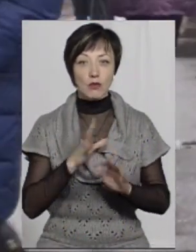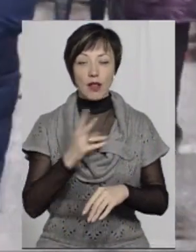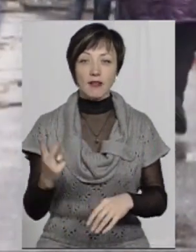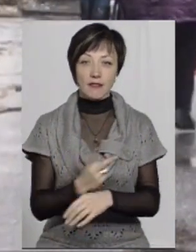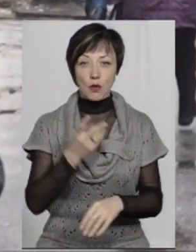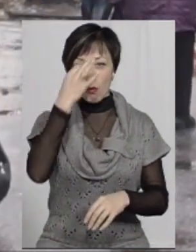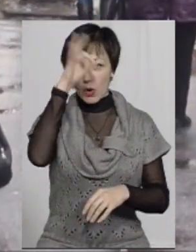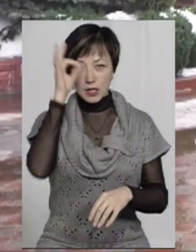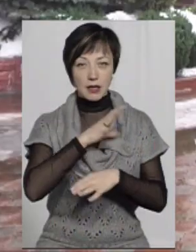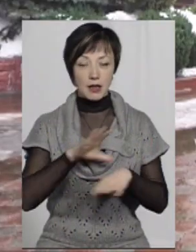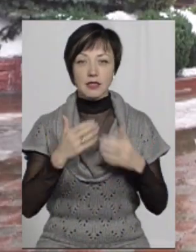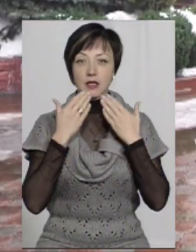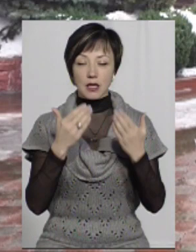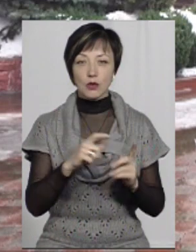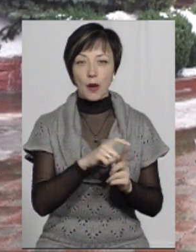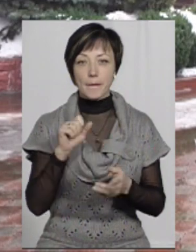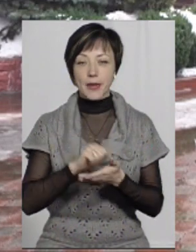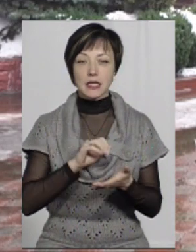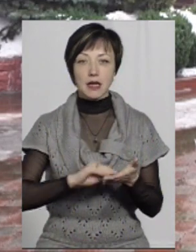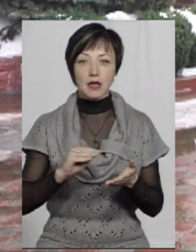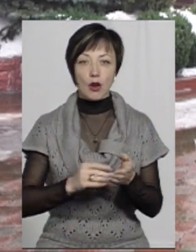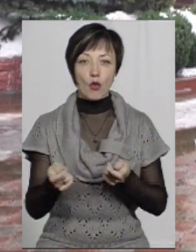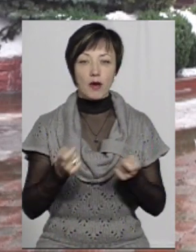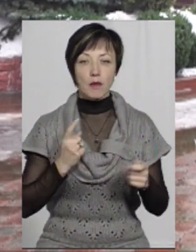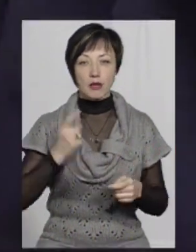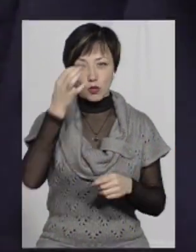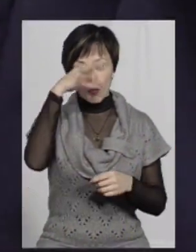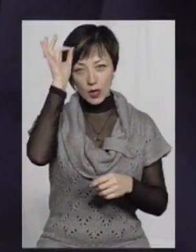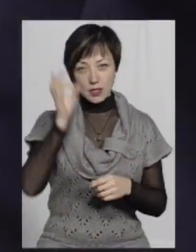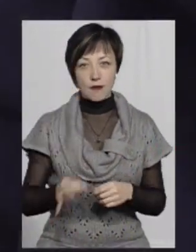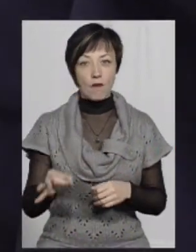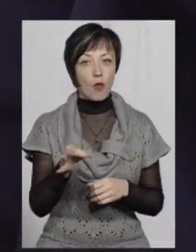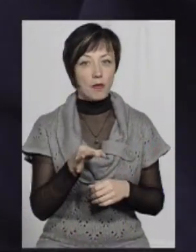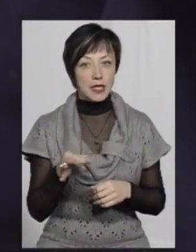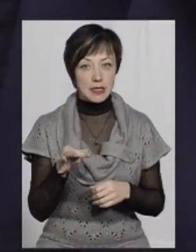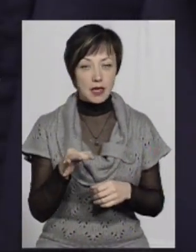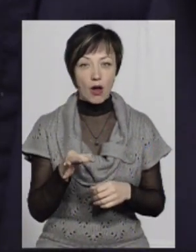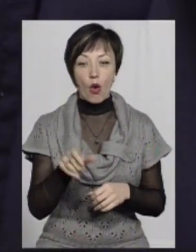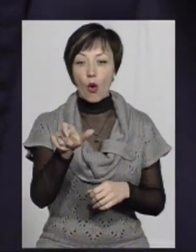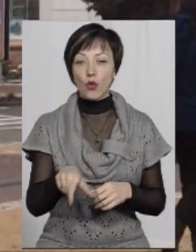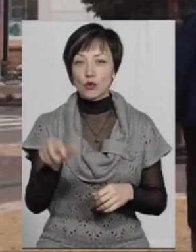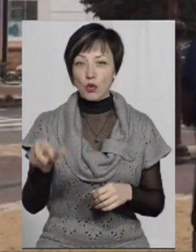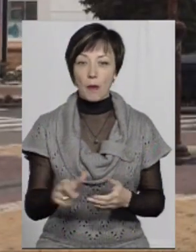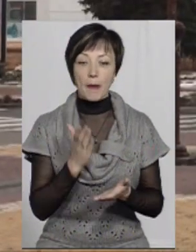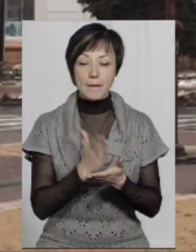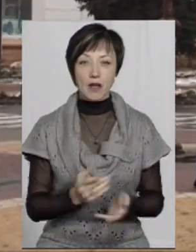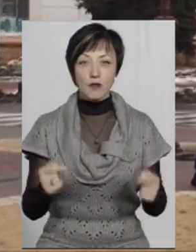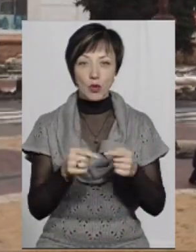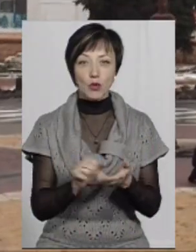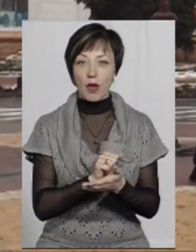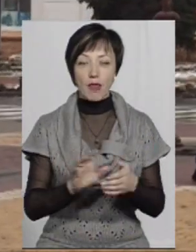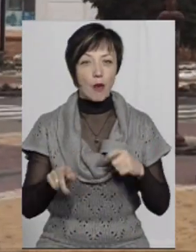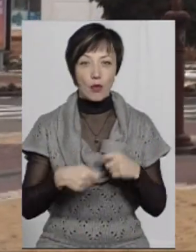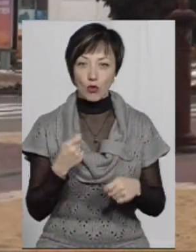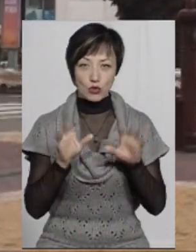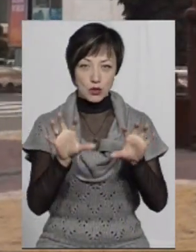до поліції не зверталась. За словами прес-секретаря управління патрульної поліції в області Романа Мартинюка, особи, які мають відповідні документи, не порушують